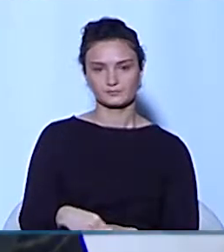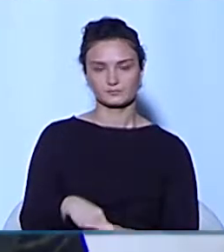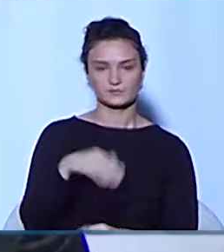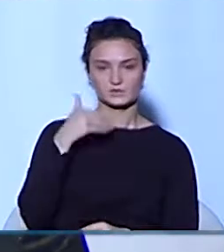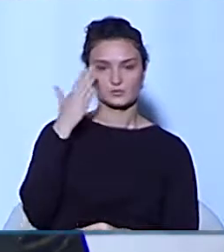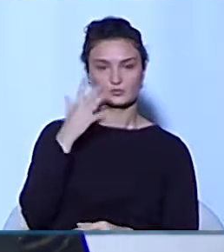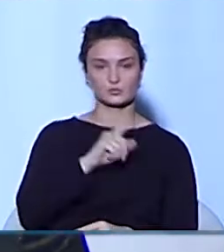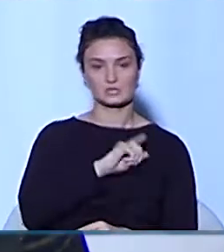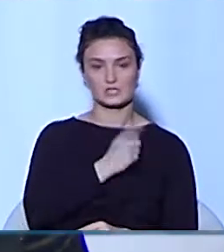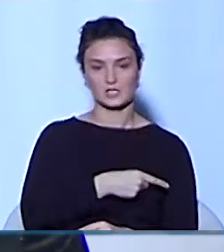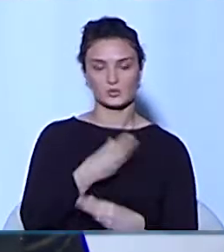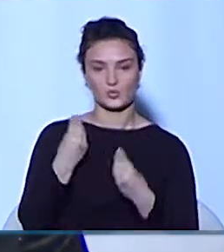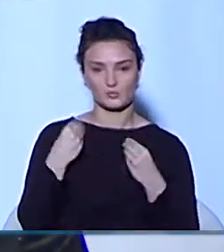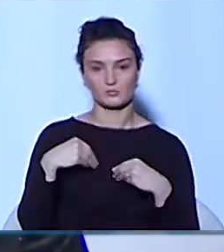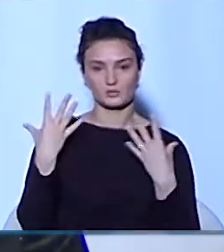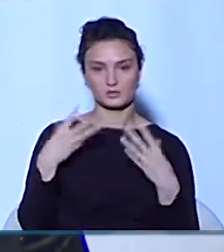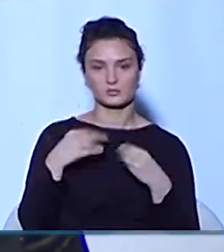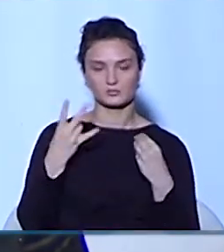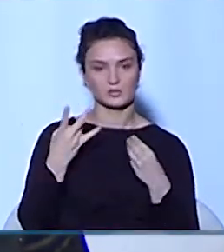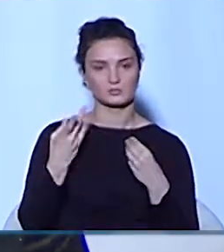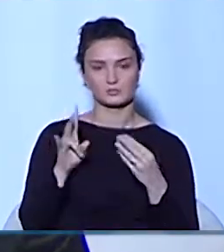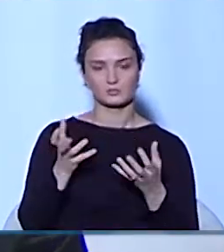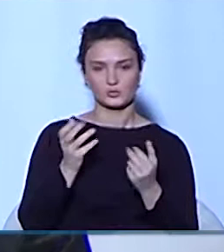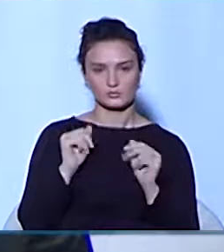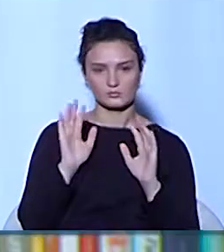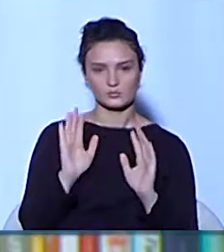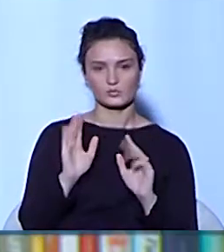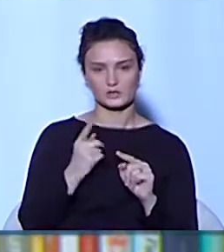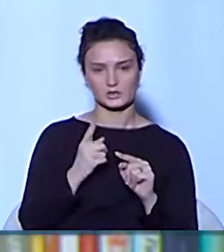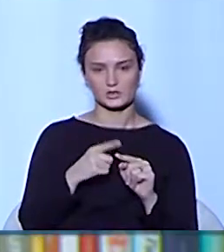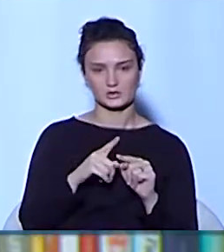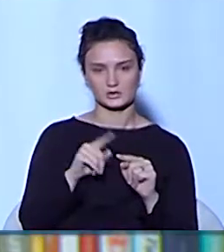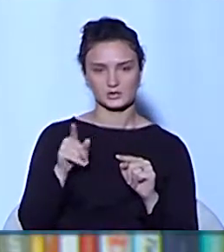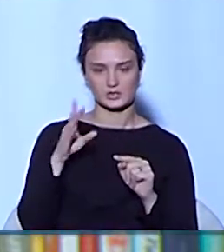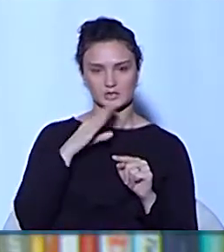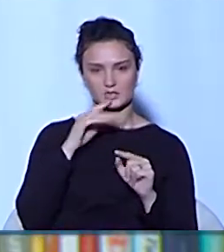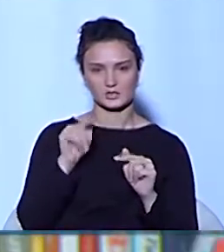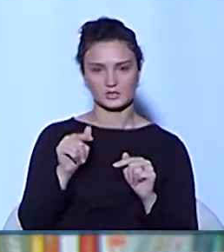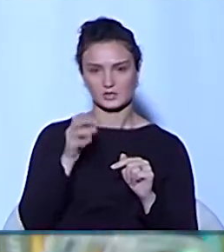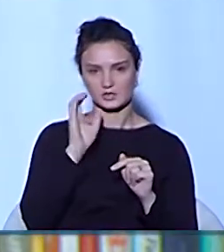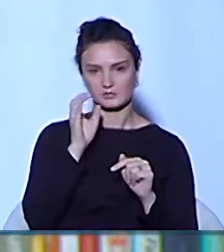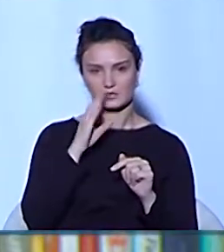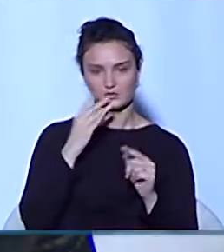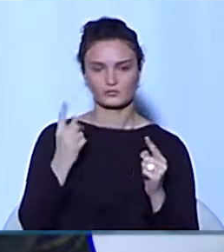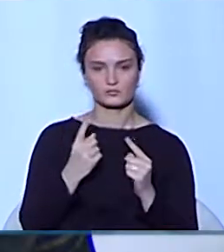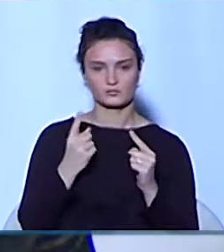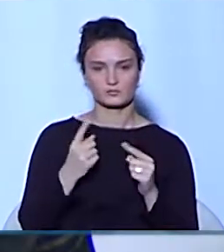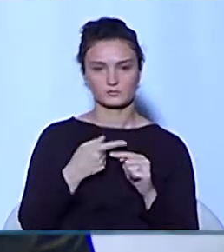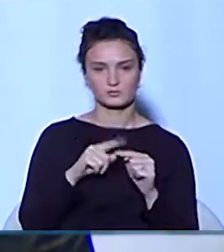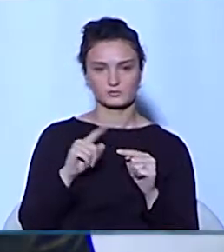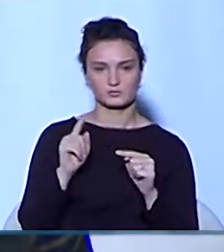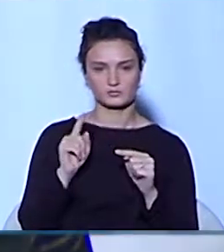ძალიან ძლიერად ოფლიანობს, არ უნდა მიიღოს მხოლოდ ასეთი მტკნარი წყალი. დიახ, სასმელი წყალი ჩვეულებრივ. იმიტომ რომ